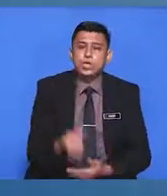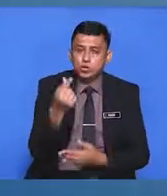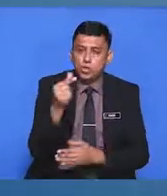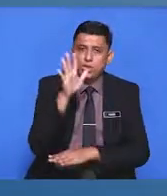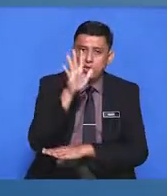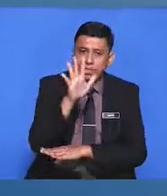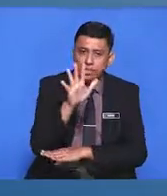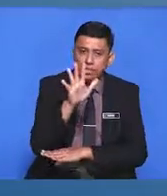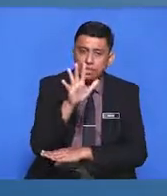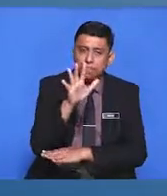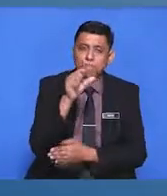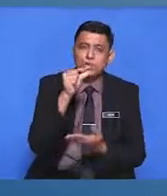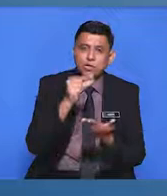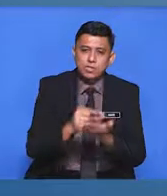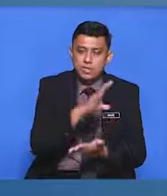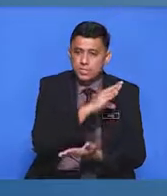adalah berwarna perak.